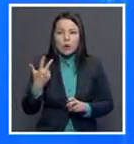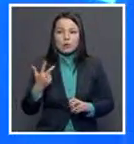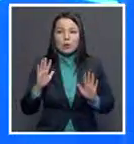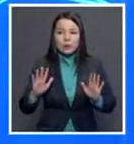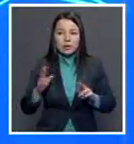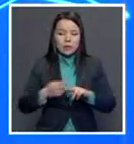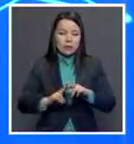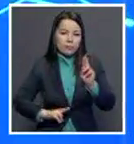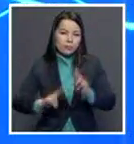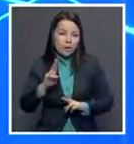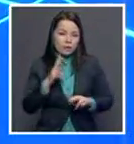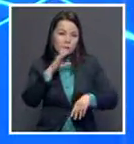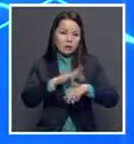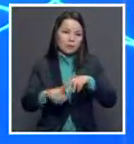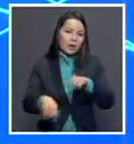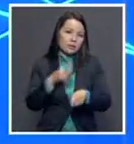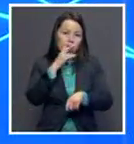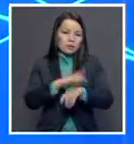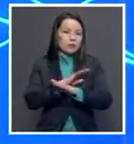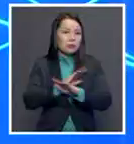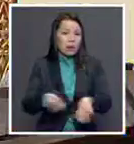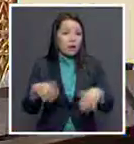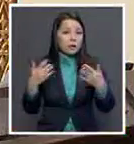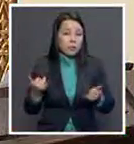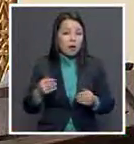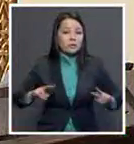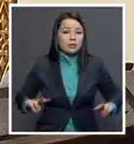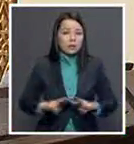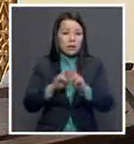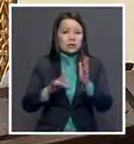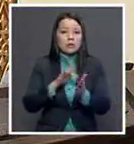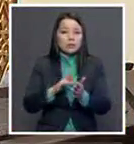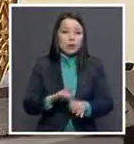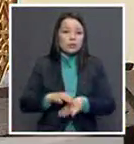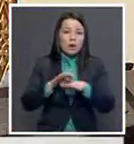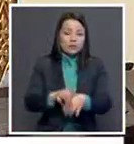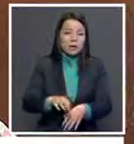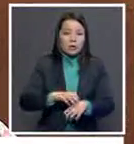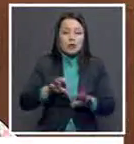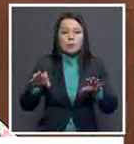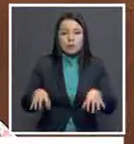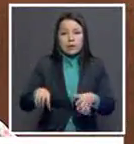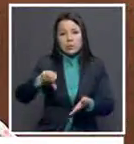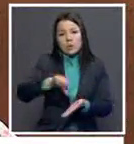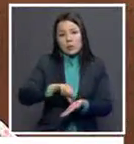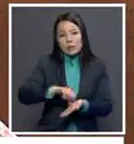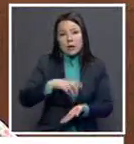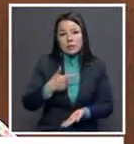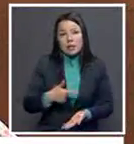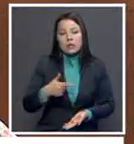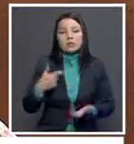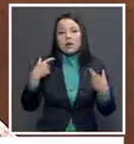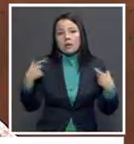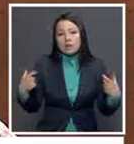ғана ереже бұзушылық анықталмаған. Бұл туралы бүгін Астанада өткен баспасөз мәслихатында аталмыш комитет төрағасы генерал-майор